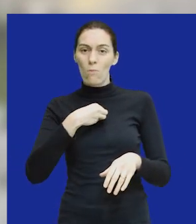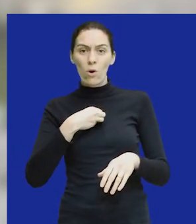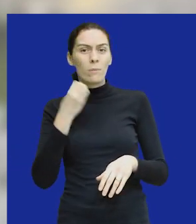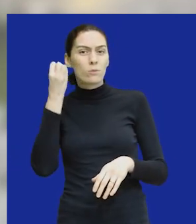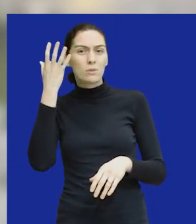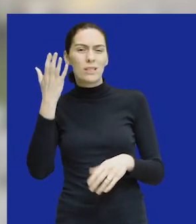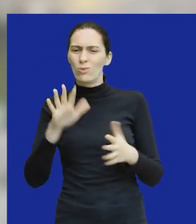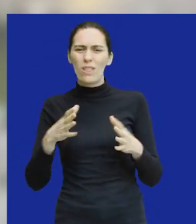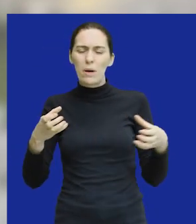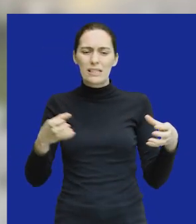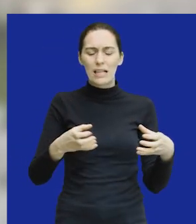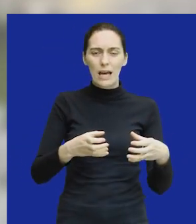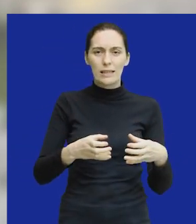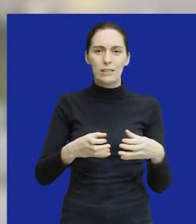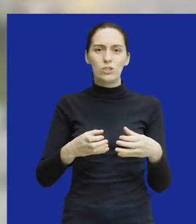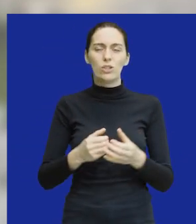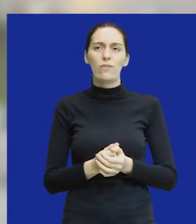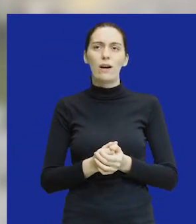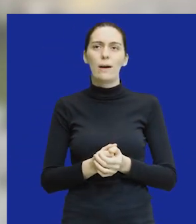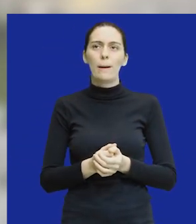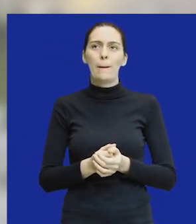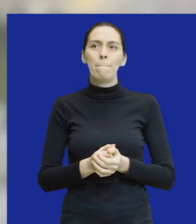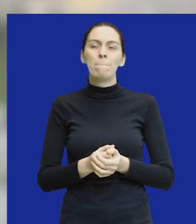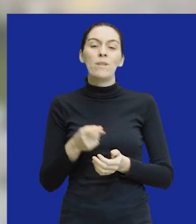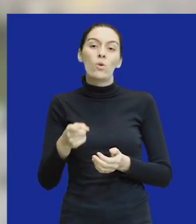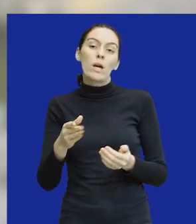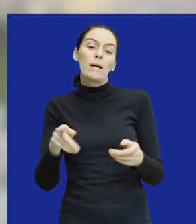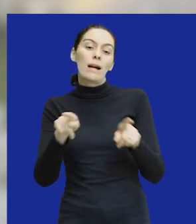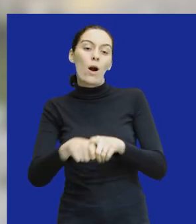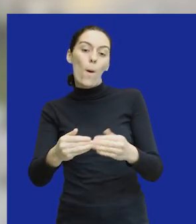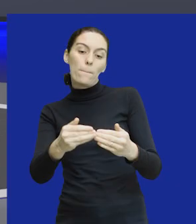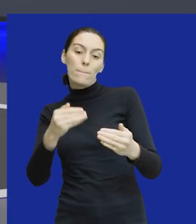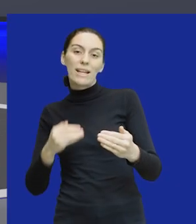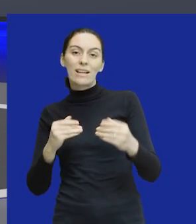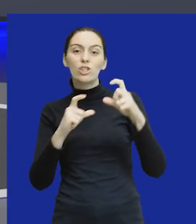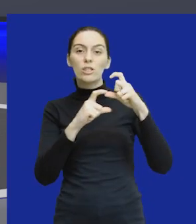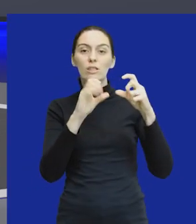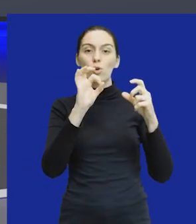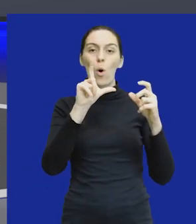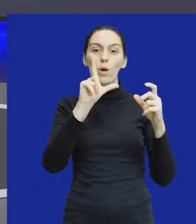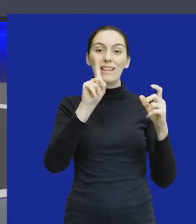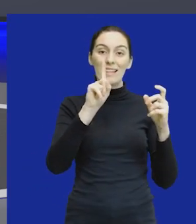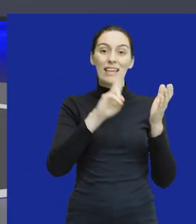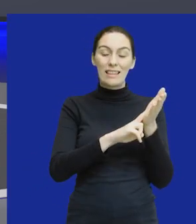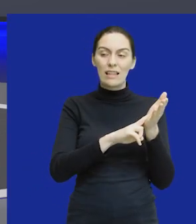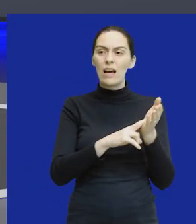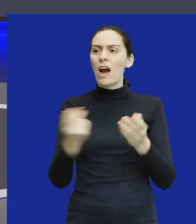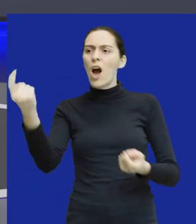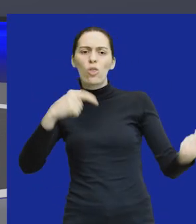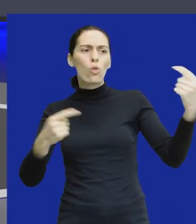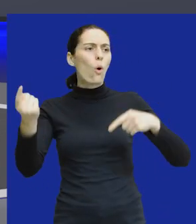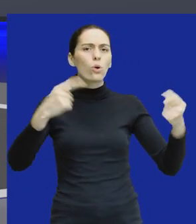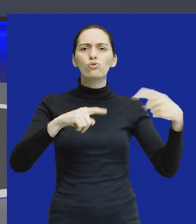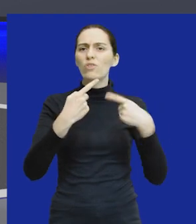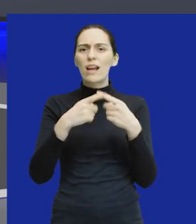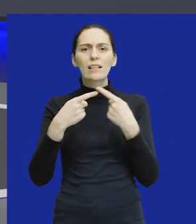nikakvo zajedništvo. Bilo je zapravo to jedno predgrađe Solina, u kojem su doseljenici došli svako sa svojih strana,